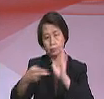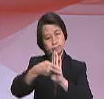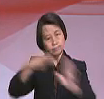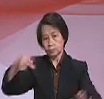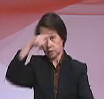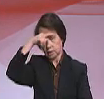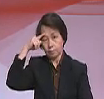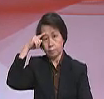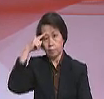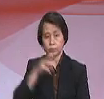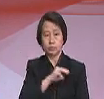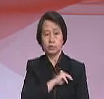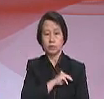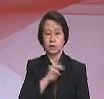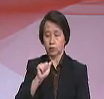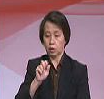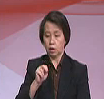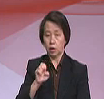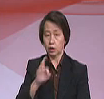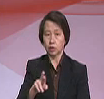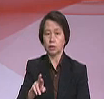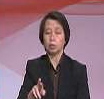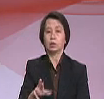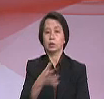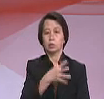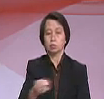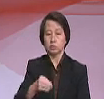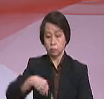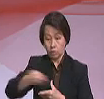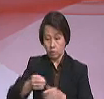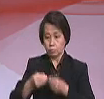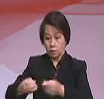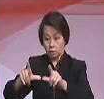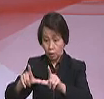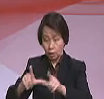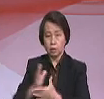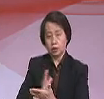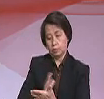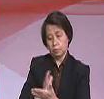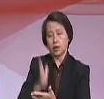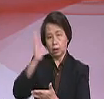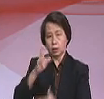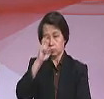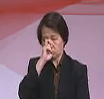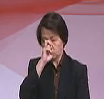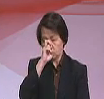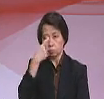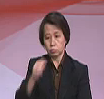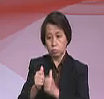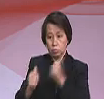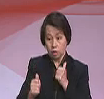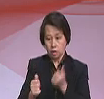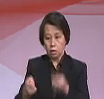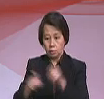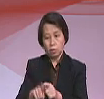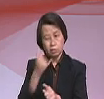hitam. Menterinya Tan Sri Anwar Musa berkata, serentak dengan itu juga pengeluaran lesen perniagaan sementara akan diperketat bagi mengelak